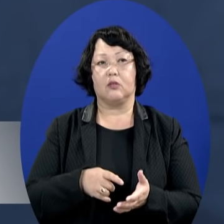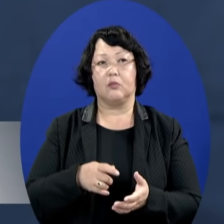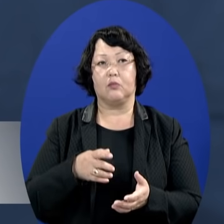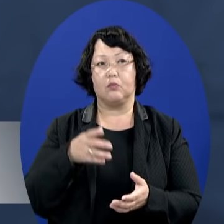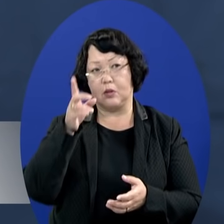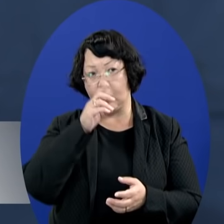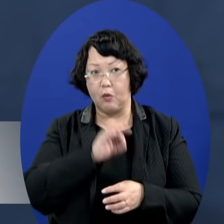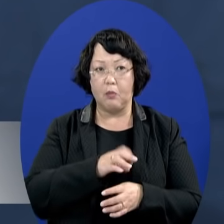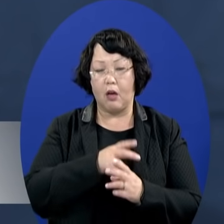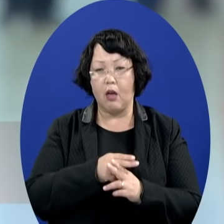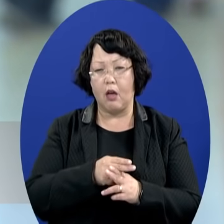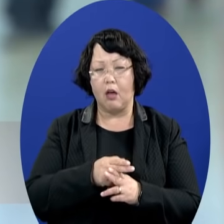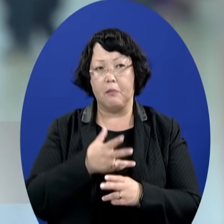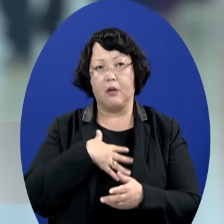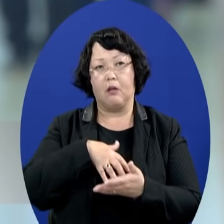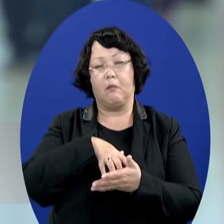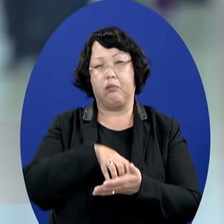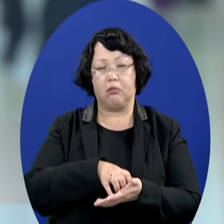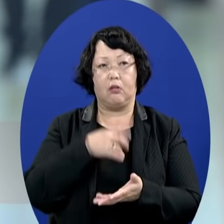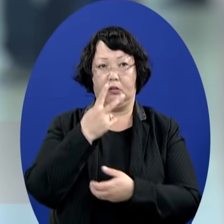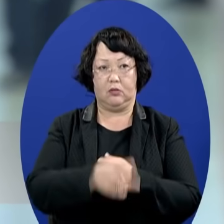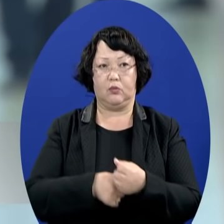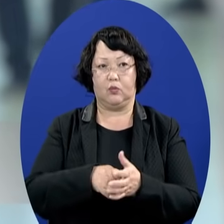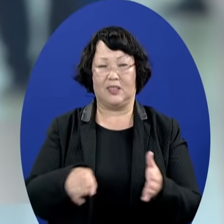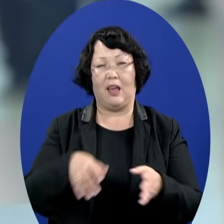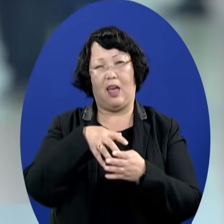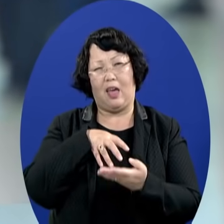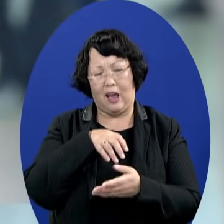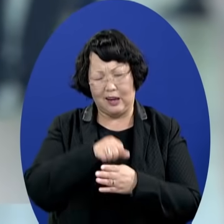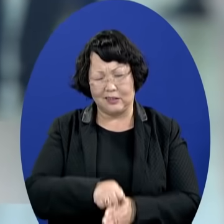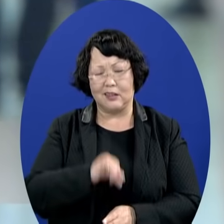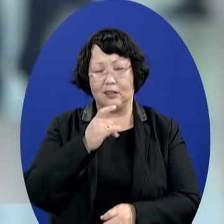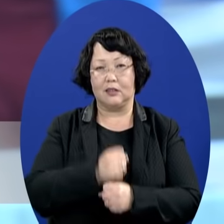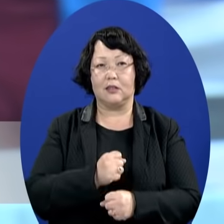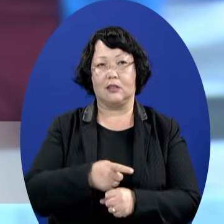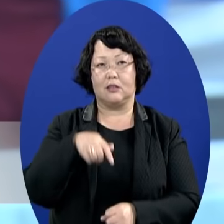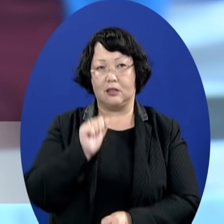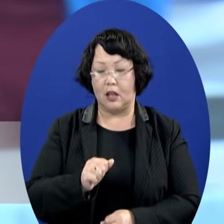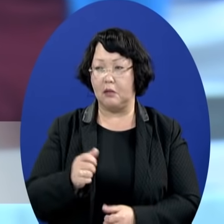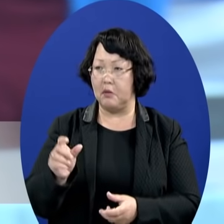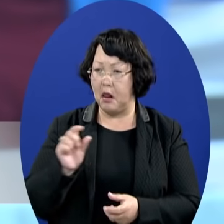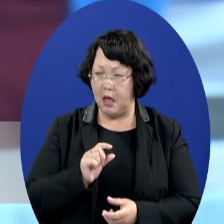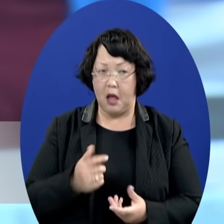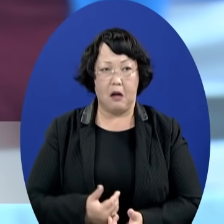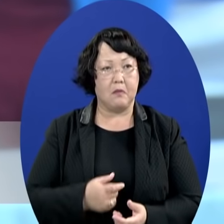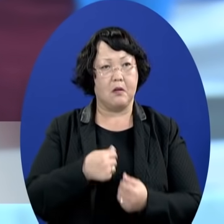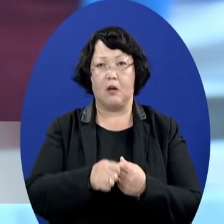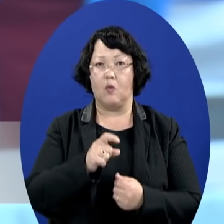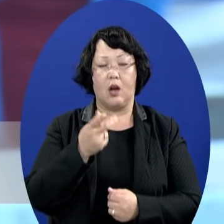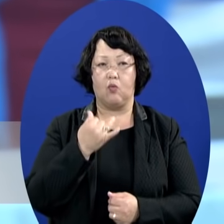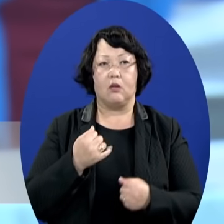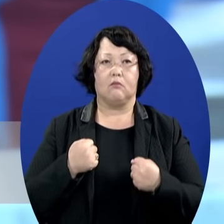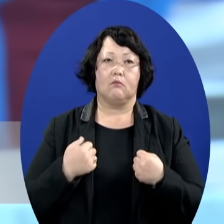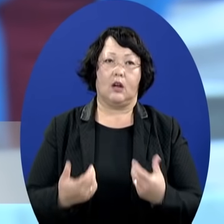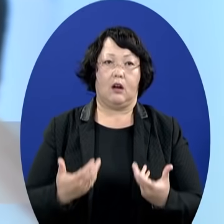гэж мэдээлсэн юм. Тэд 2 жил орчим ачаалтаа ажилласан ч цалин амьдралд нь хүрэлцэхгүй болохоор шандрах тохиолдол олон гарч байгааг